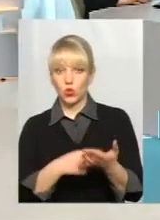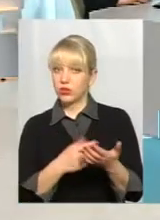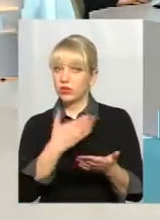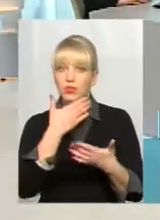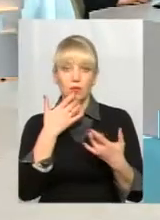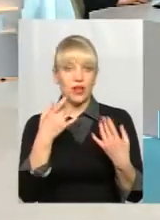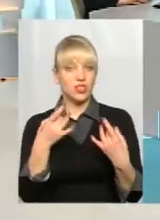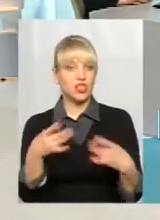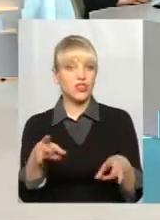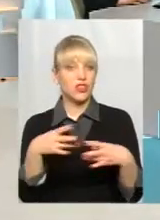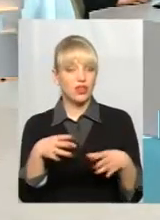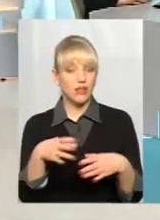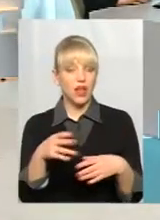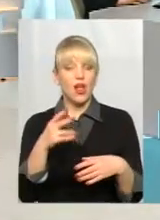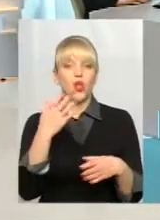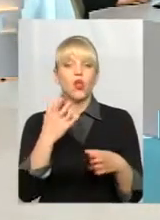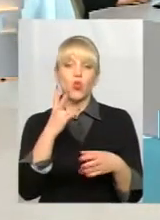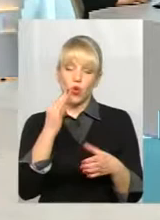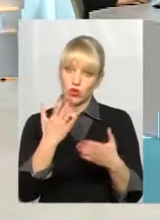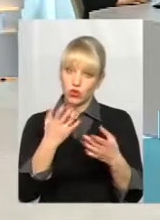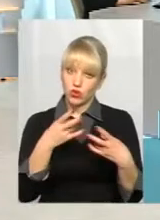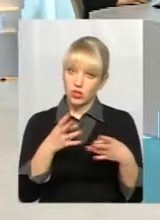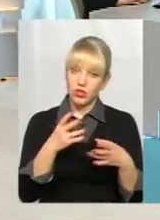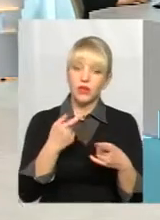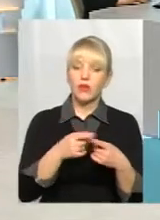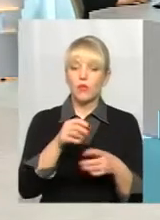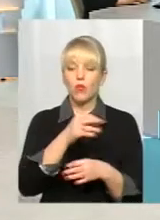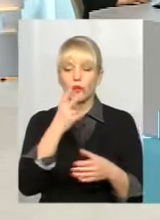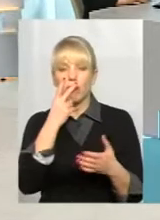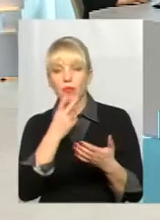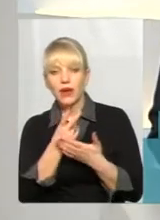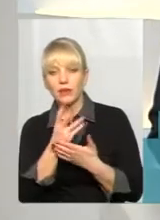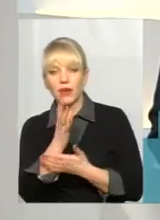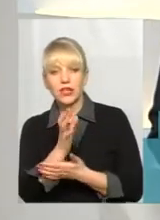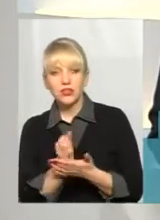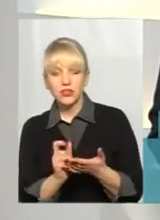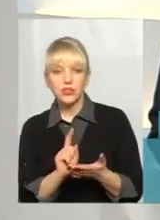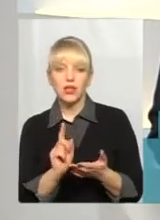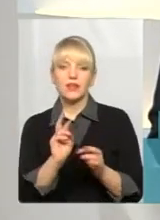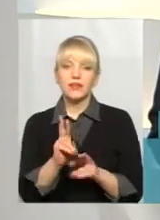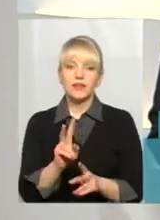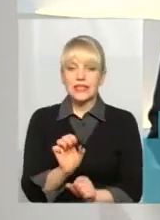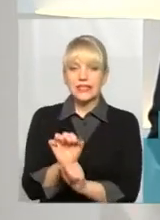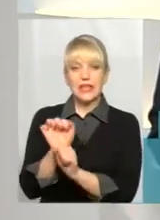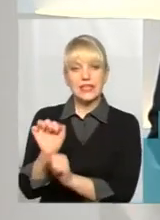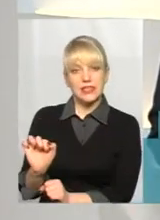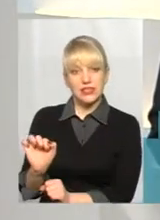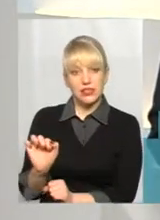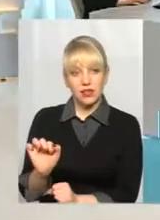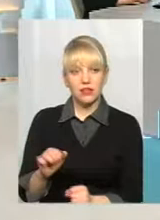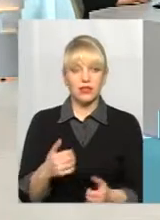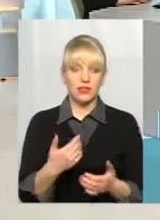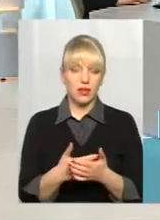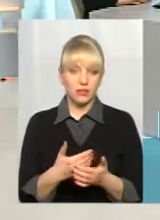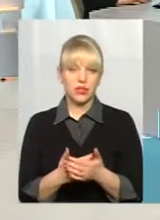шкідливі, або шкідливі, але проєкт передбачить там щось, щось таке, там, як його захистити. Скажімо, зберемо зливові води